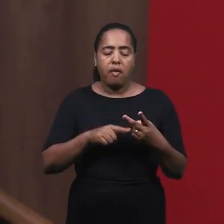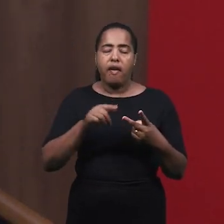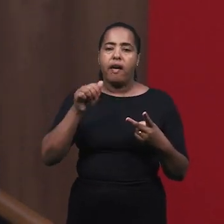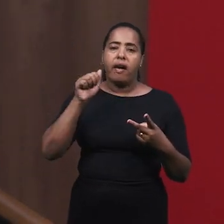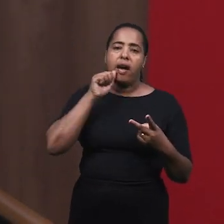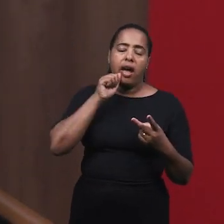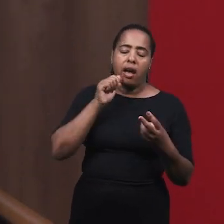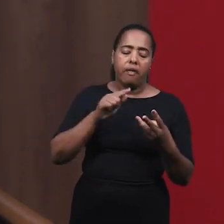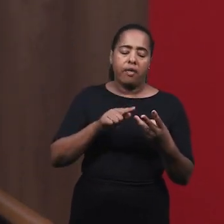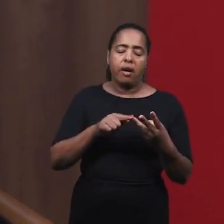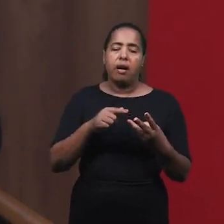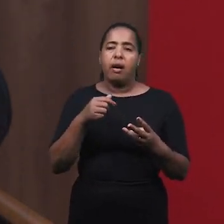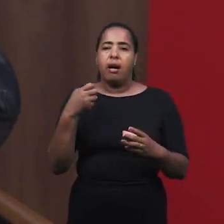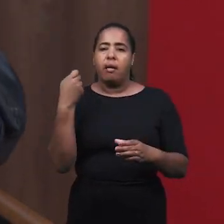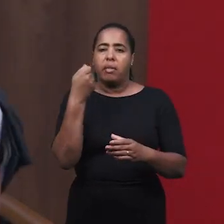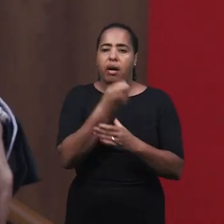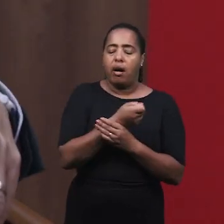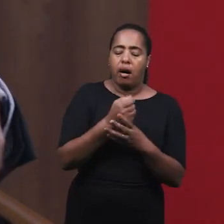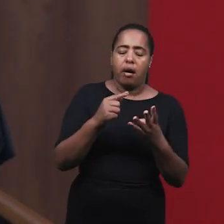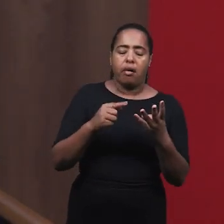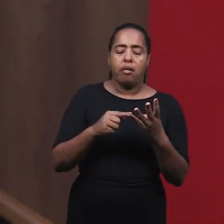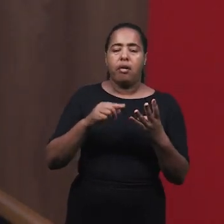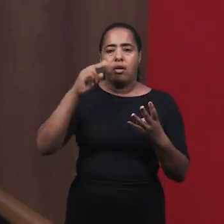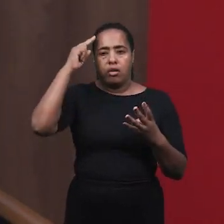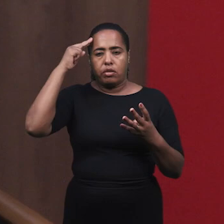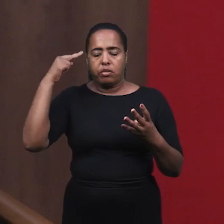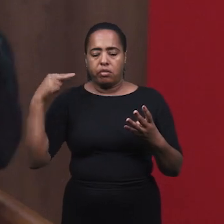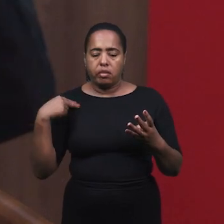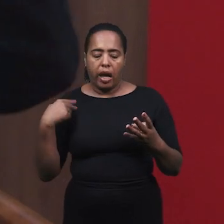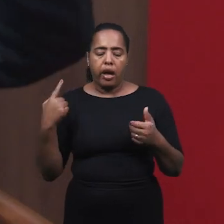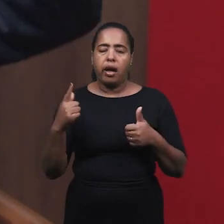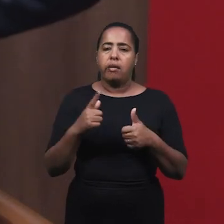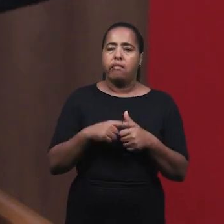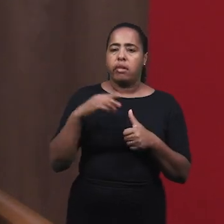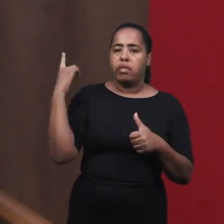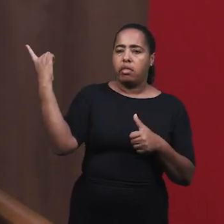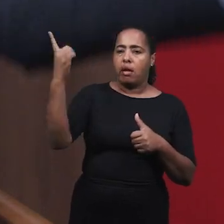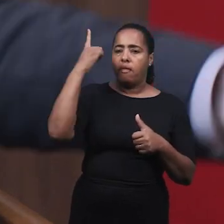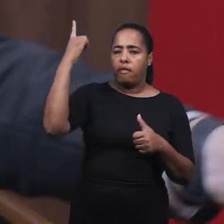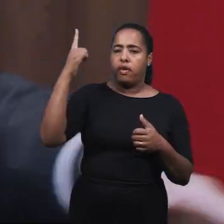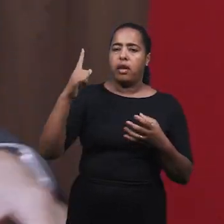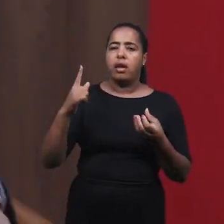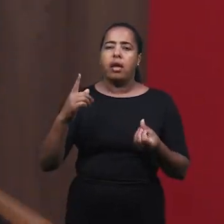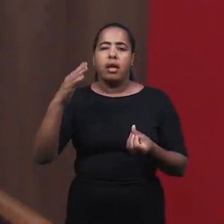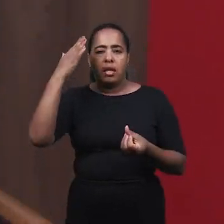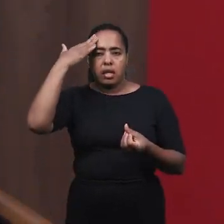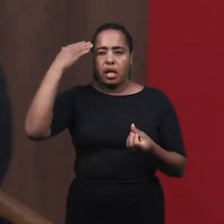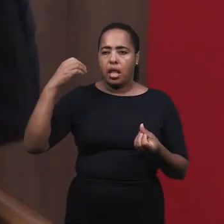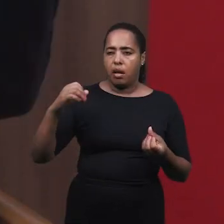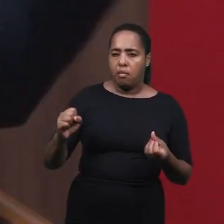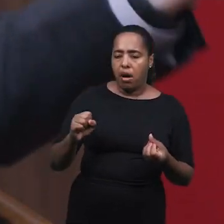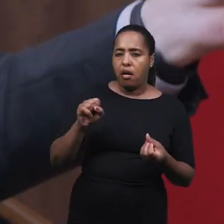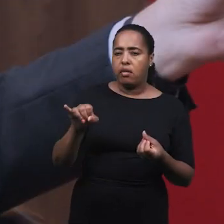Adam, Ève, Abraham, José, David, Salomon, Isaïe,